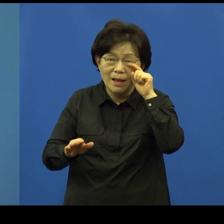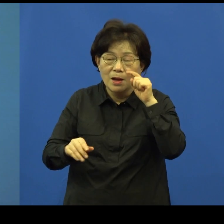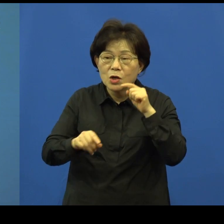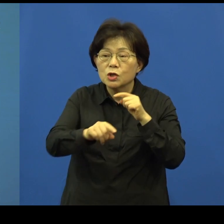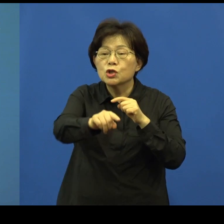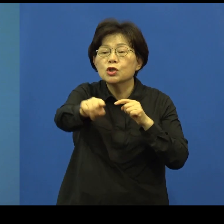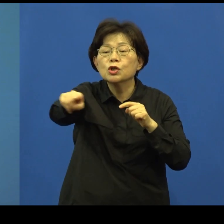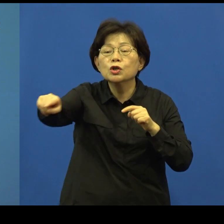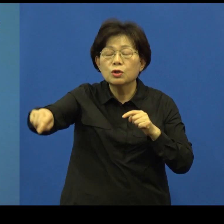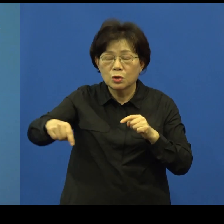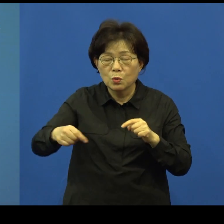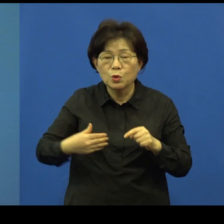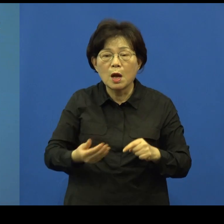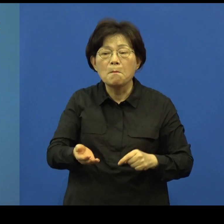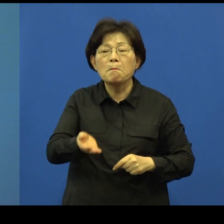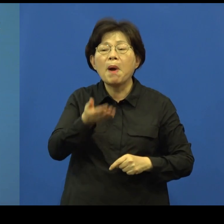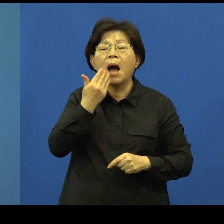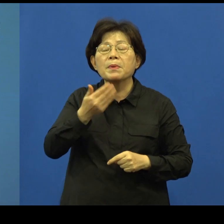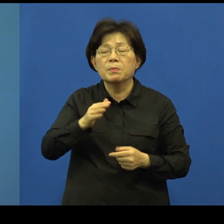저들은 우리의 밥입니다.